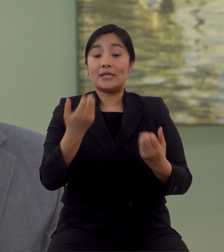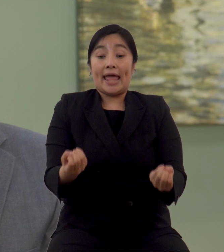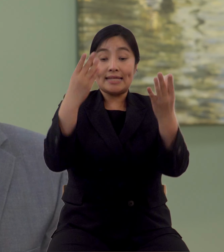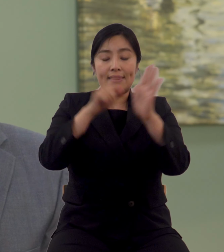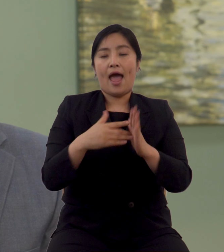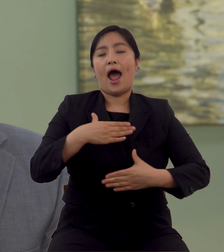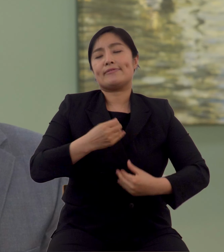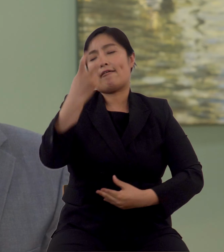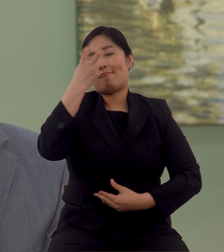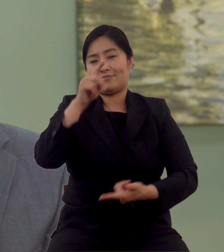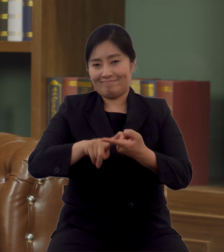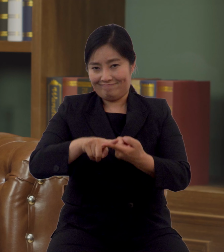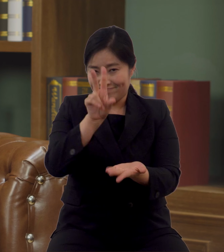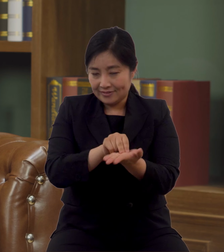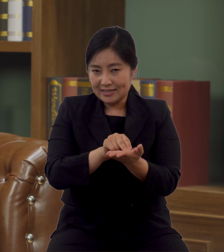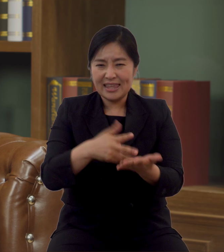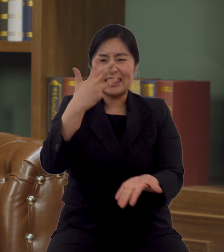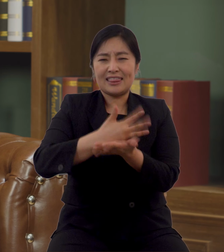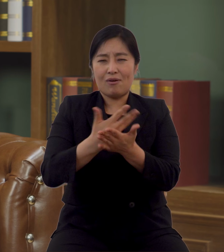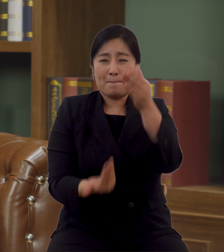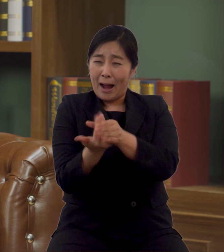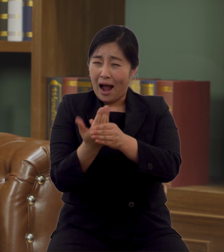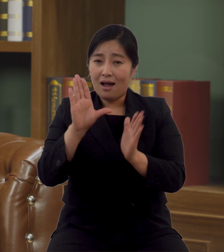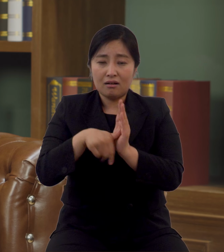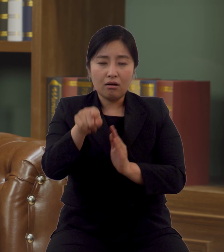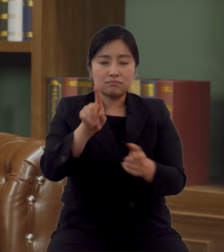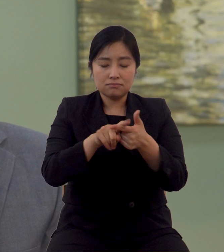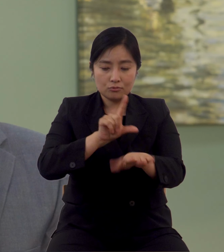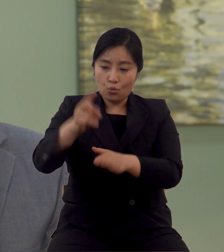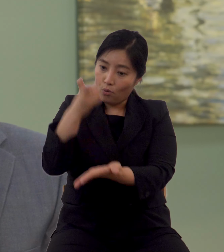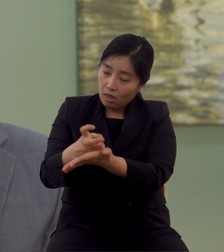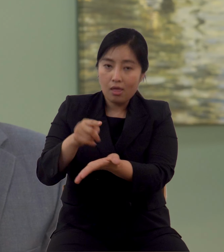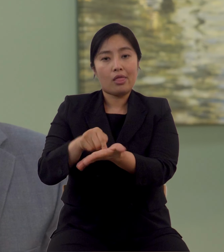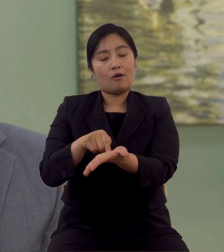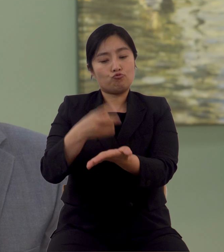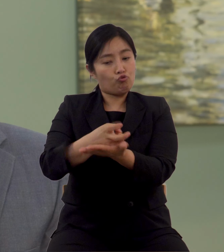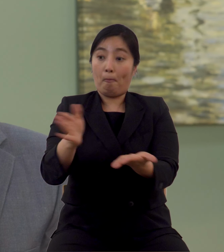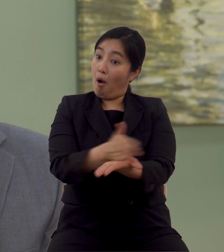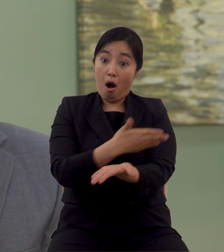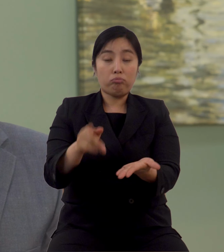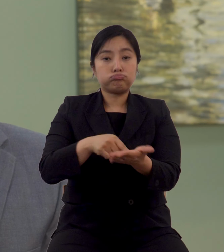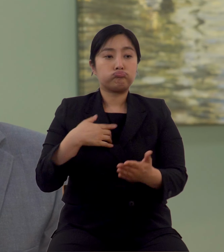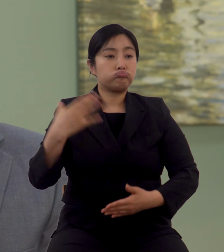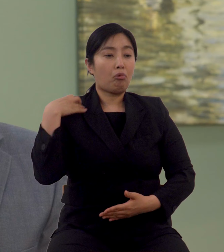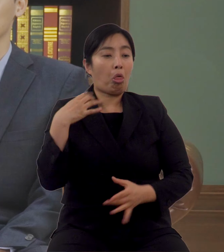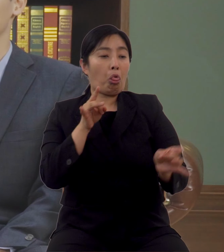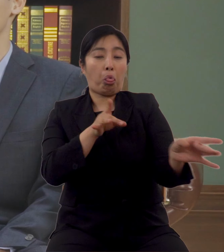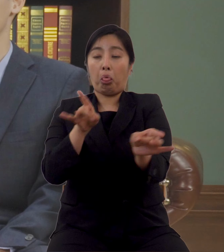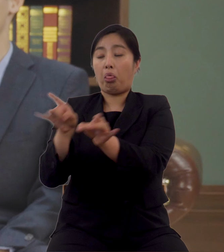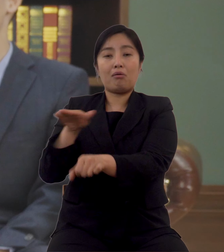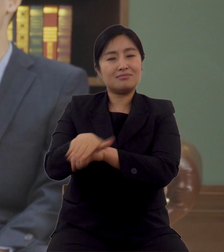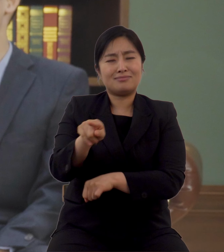주최자가 없는 행사에 대한 안전경비에 대한 내용이었는데요. 이태원 참사 당시에 이런 내용의 조례라던가 규정이 없다 보니까